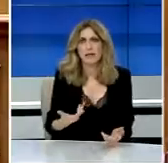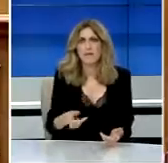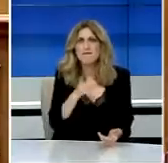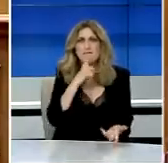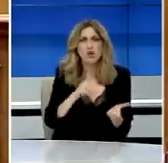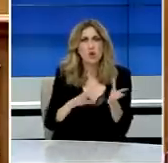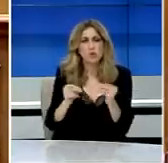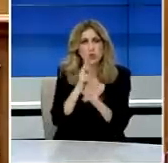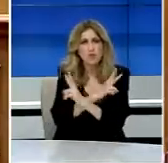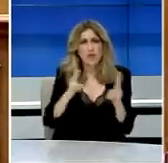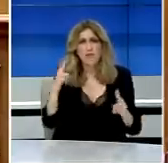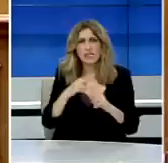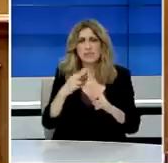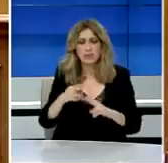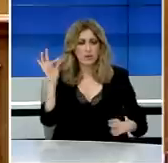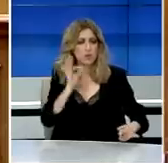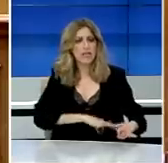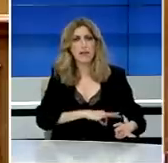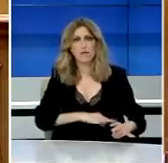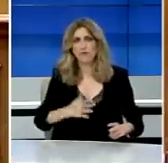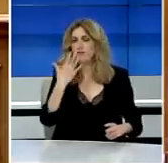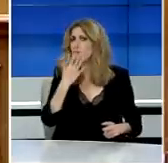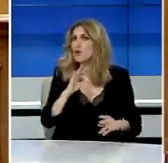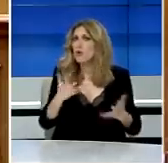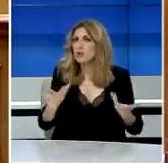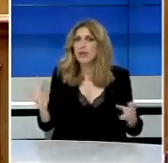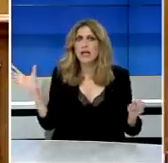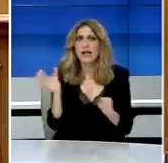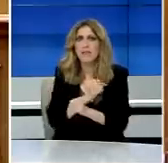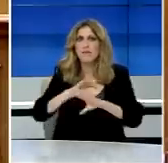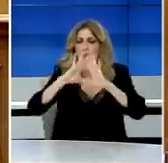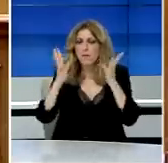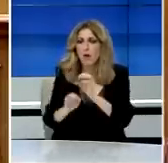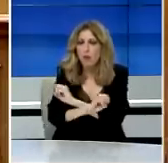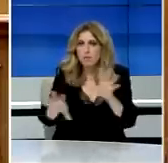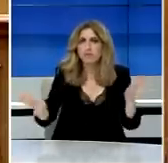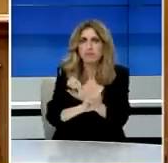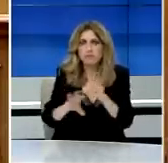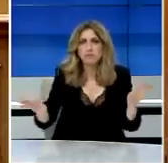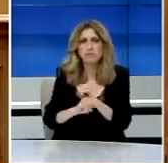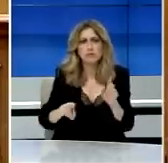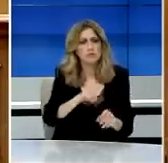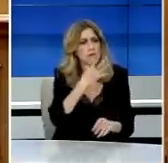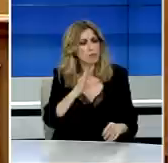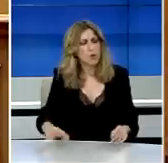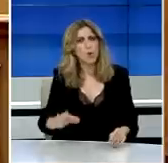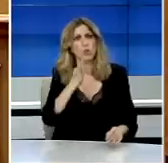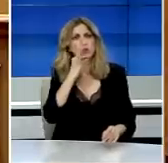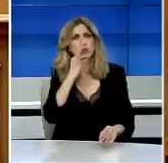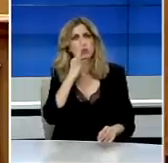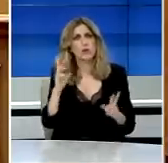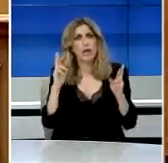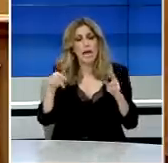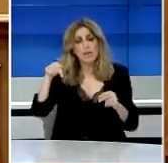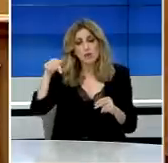νόμος. Κάποια πράγματα είναι κατακτήσεις για να πηγαίνουμε μπροστά. Γιατί λοιπόν δεν έρχεστε. Ελπίζω στο τέλος στην δευτερομιλία